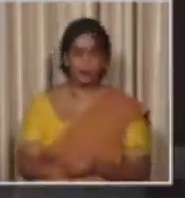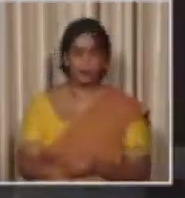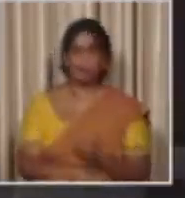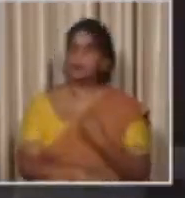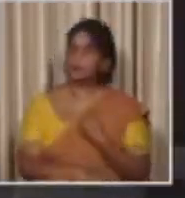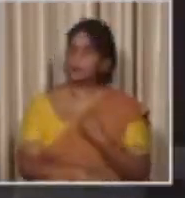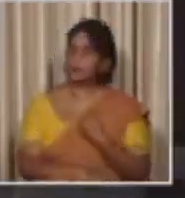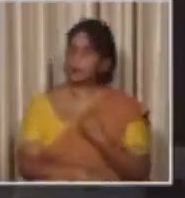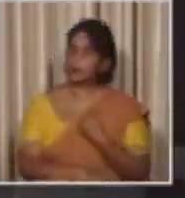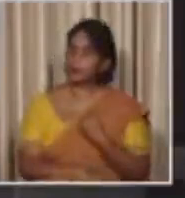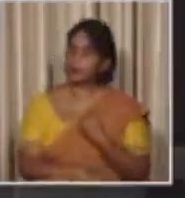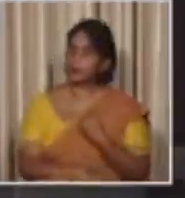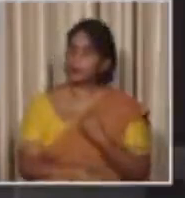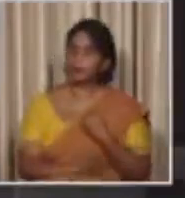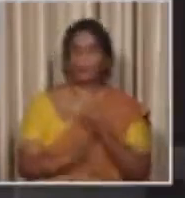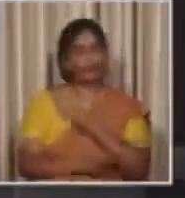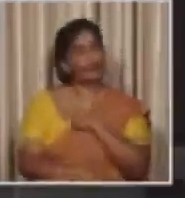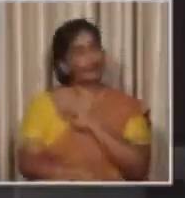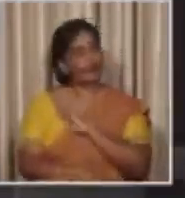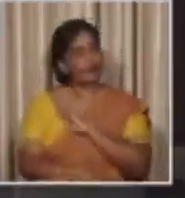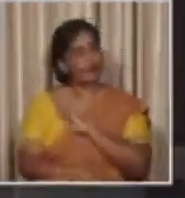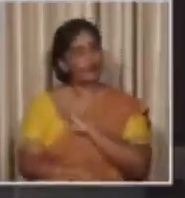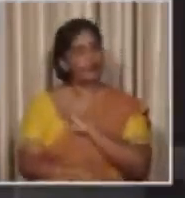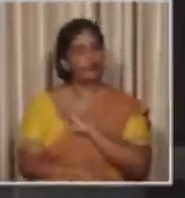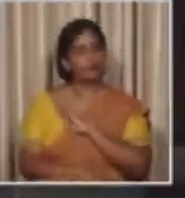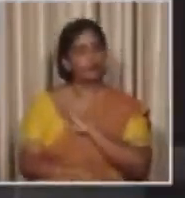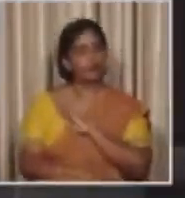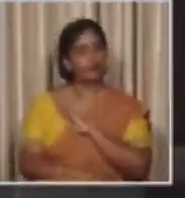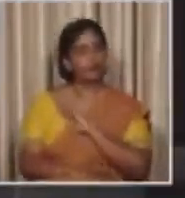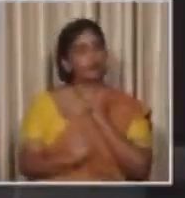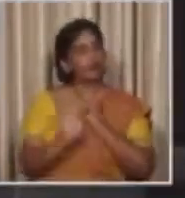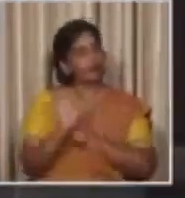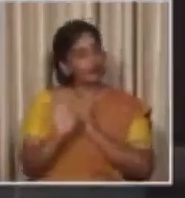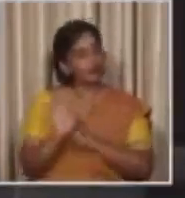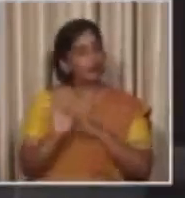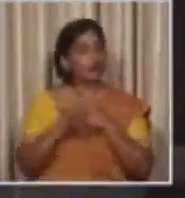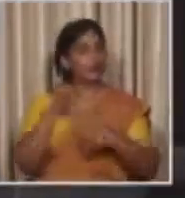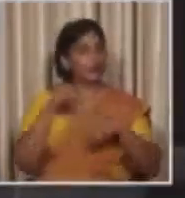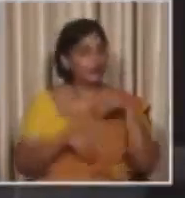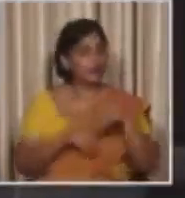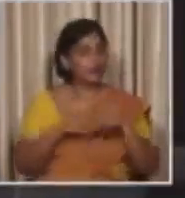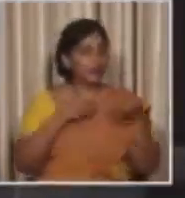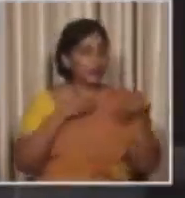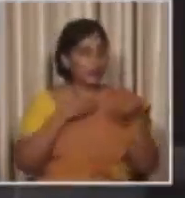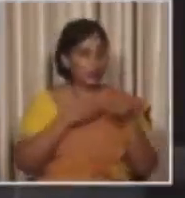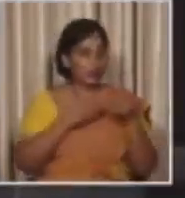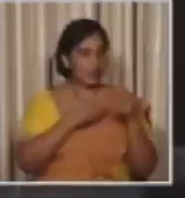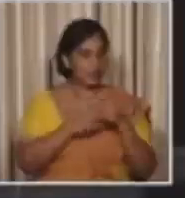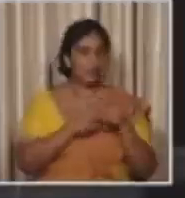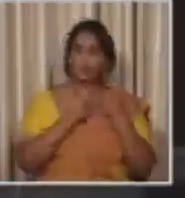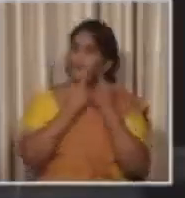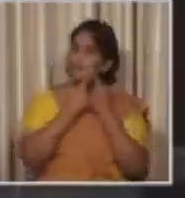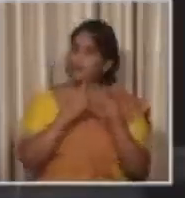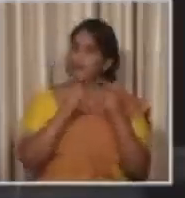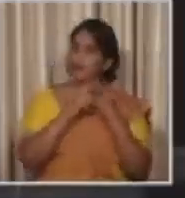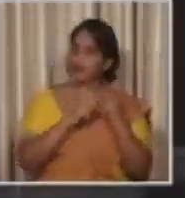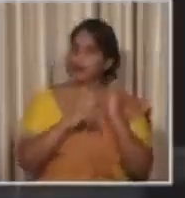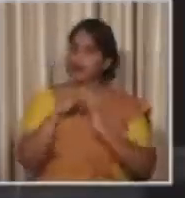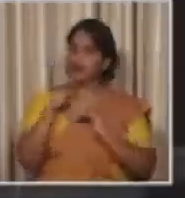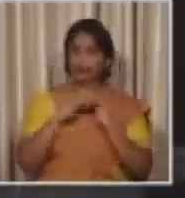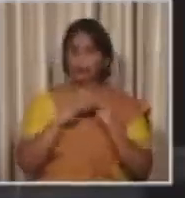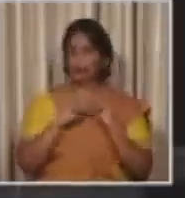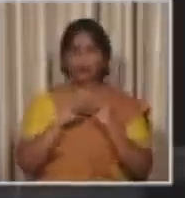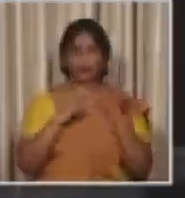අපේ ස්වාමින් වහන්සේ හැම වතාවකම ඡන්දයක් ලං වෙද්දී විවිධ ප්‍රායෝගික